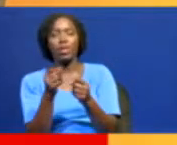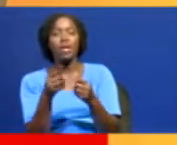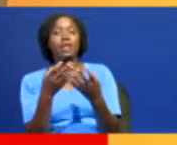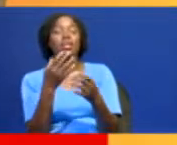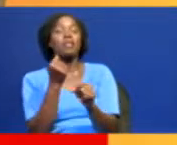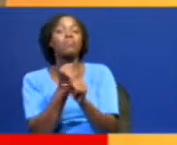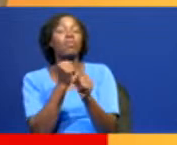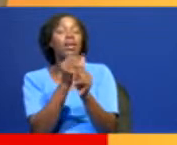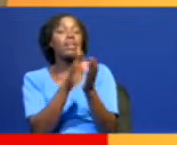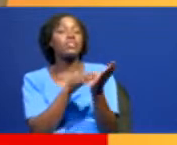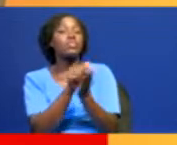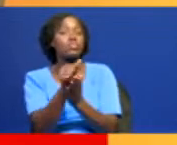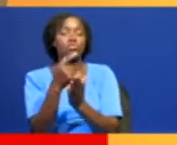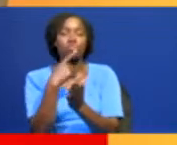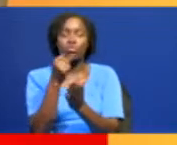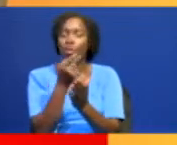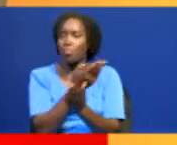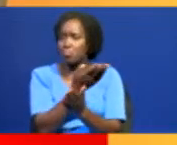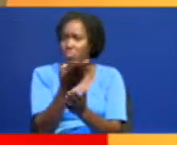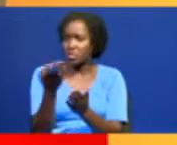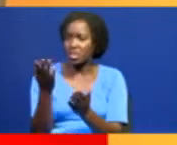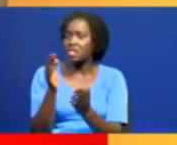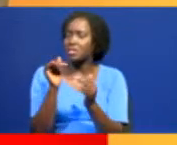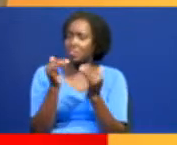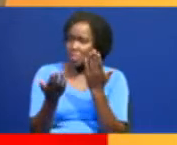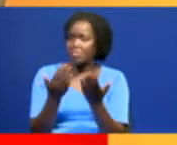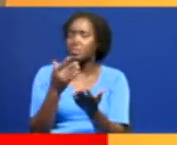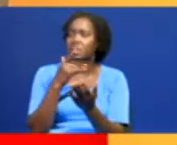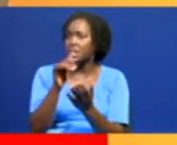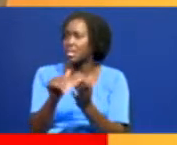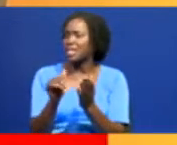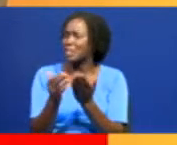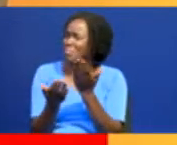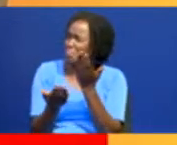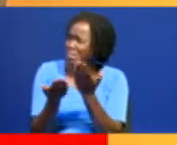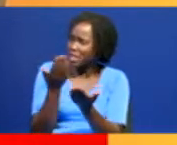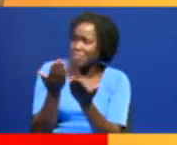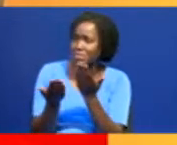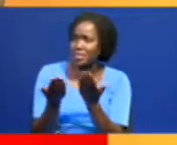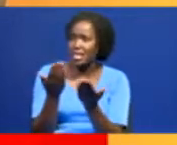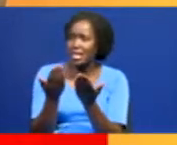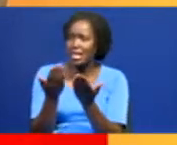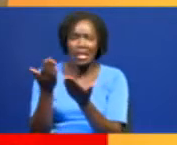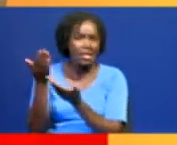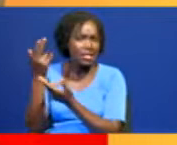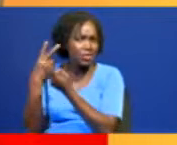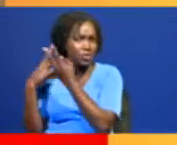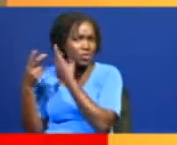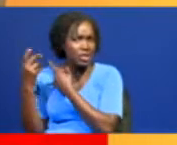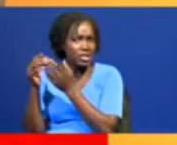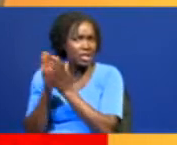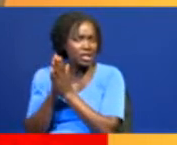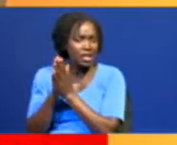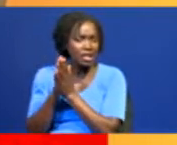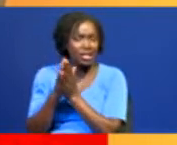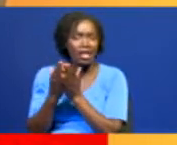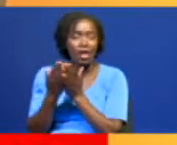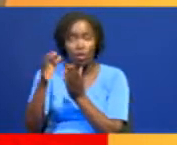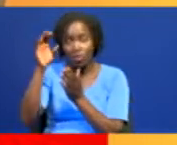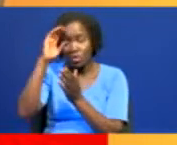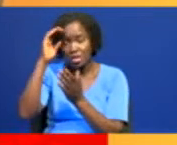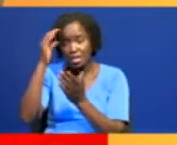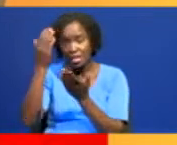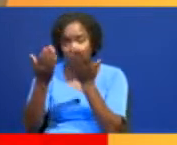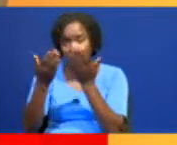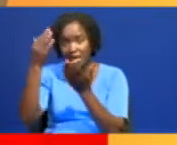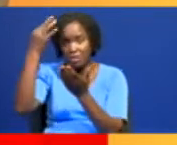ile kazi. Mm. Kwa hivyo hizo vitu mbili naweza sema kwamba pengine kusikiza watu na pengine kuangalia sura ya Kenya ingeweza kufanya